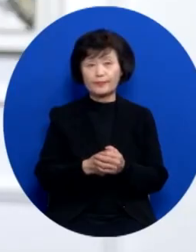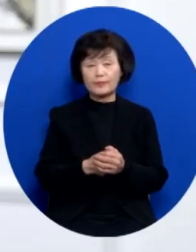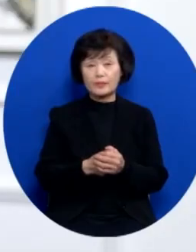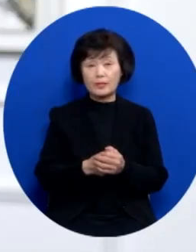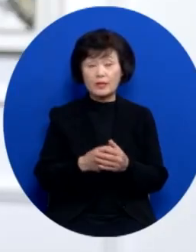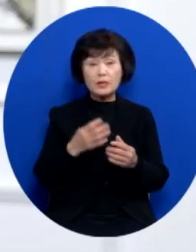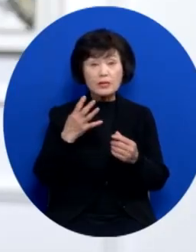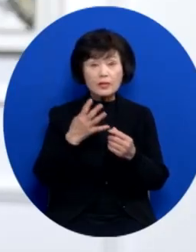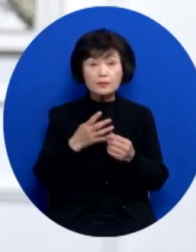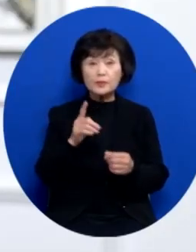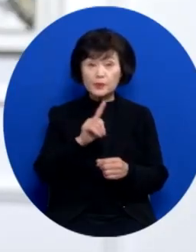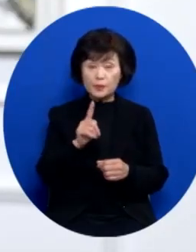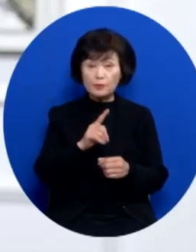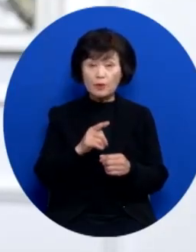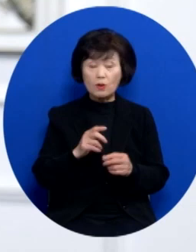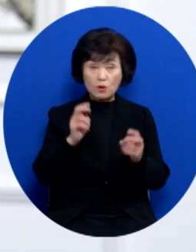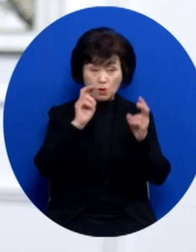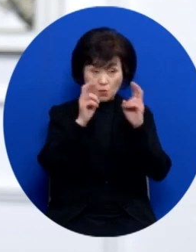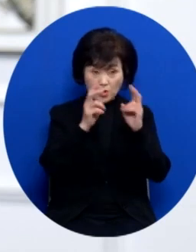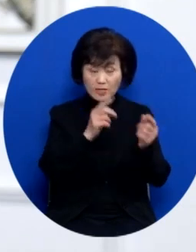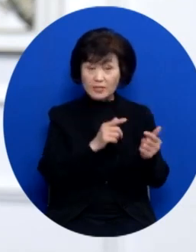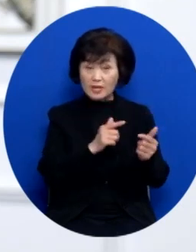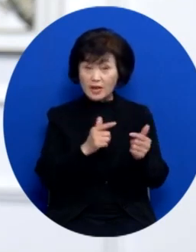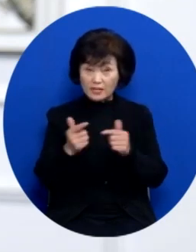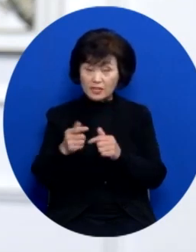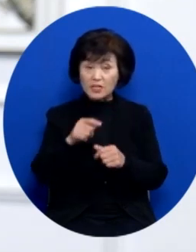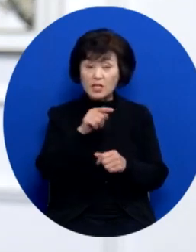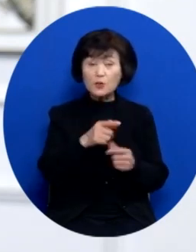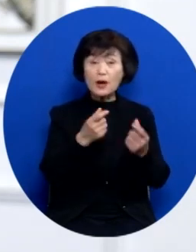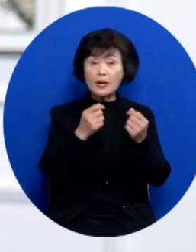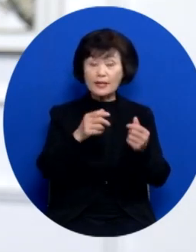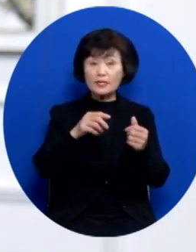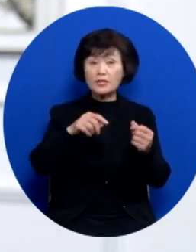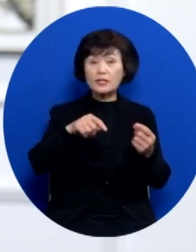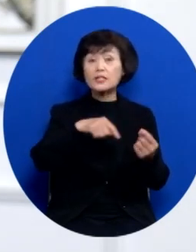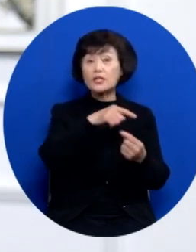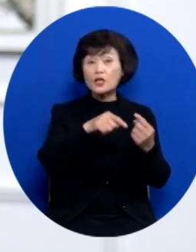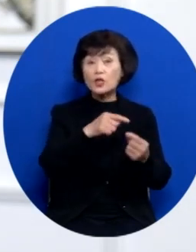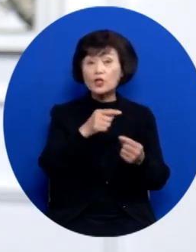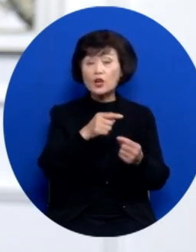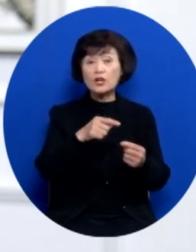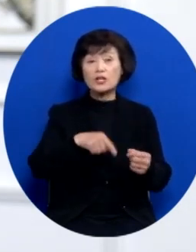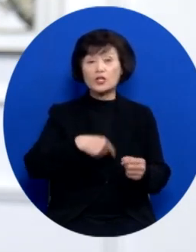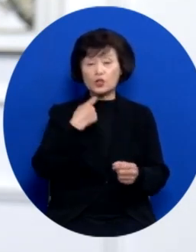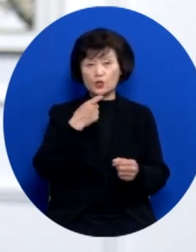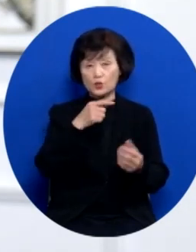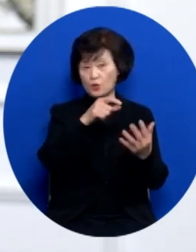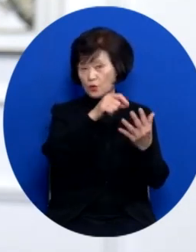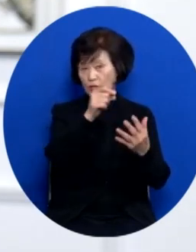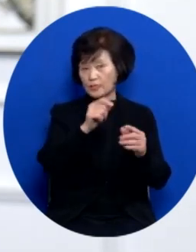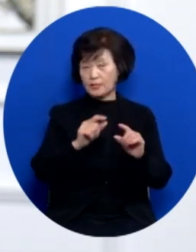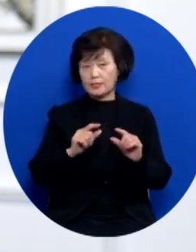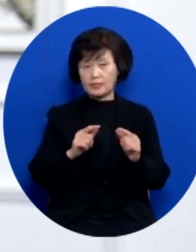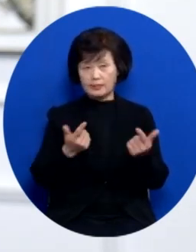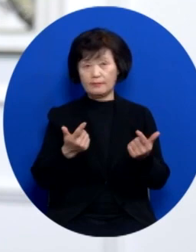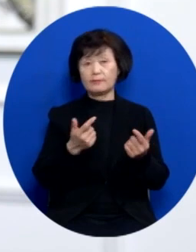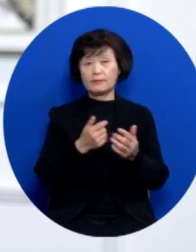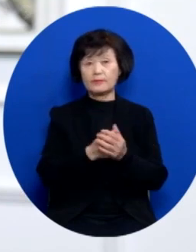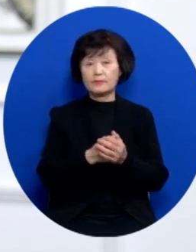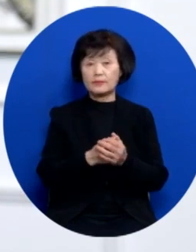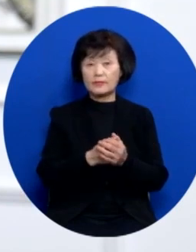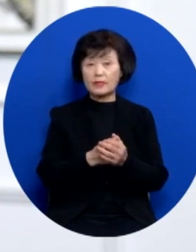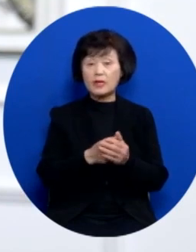네 번째, 기업들이 ESG 경영을 하게 된 것은 스스로 한 선택이 아니었습니다. 이 점이